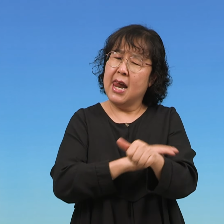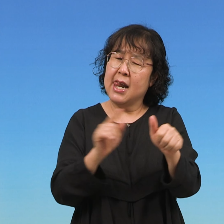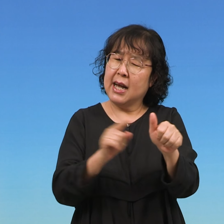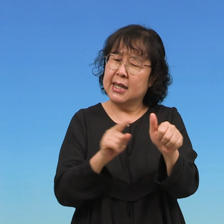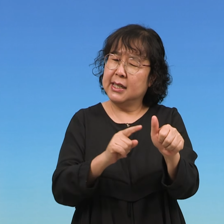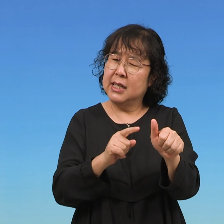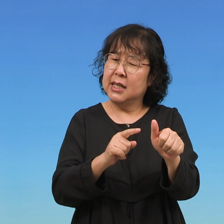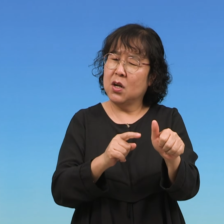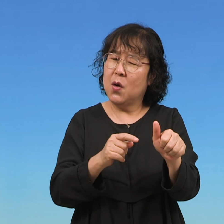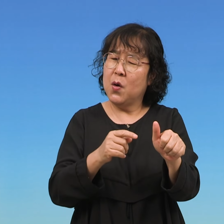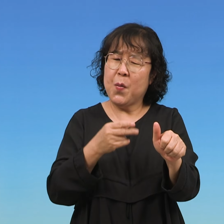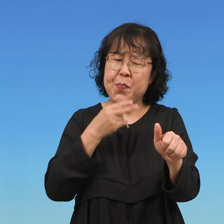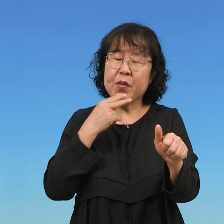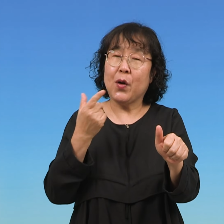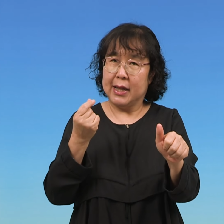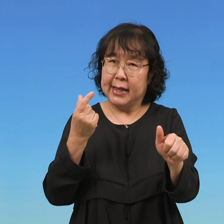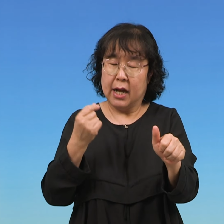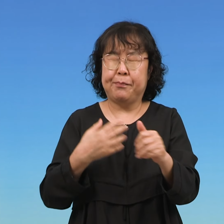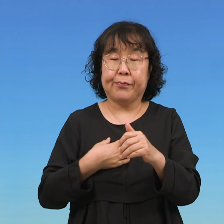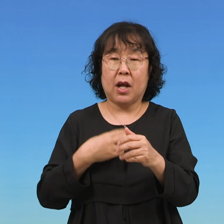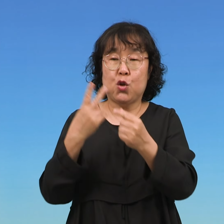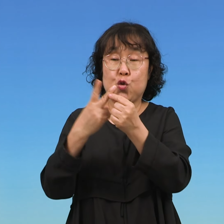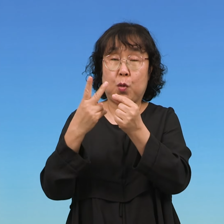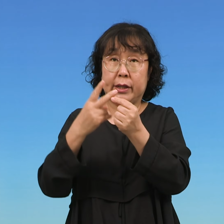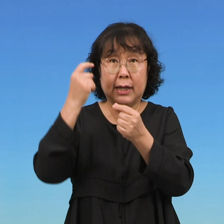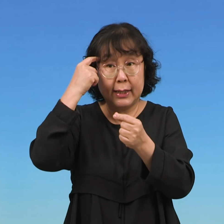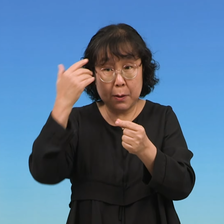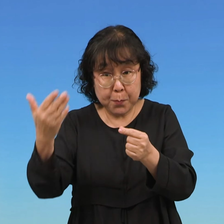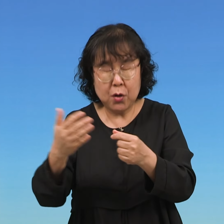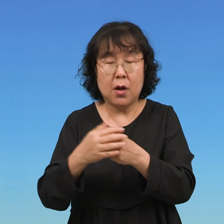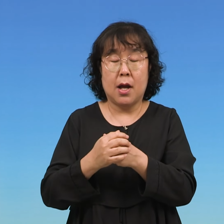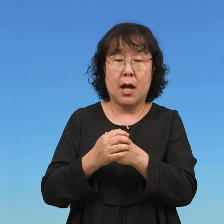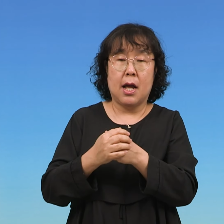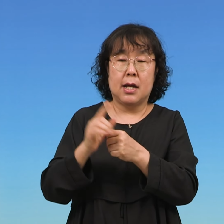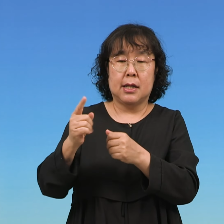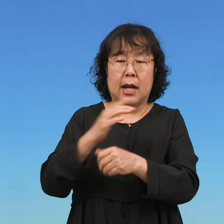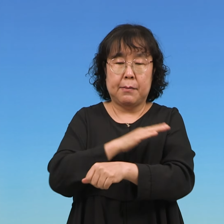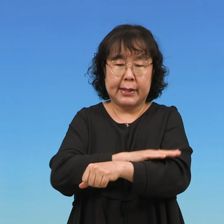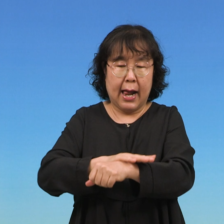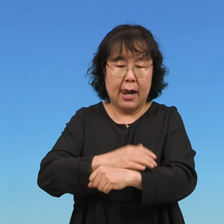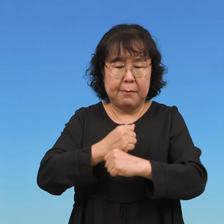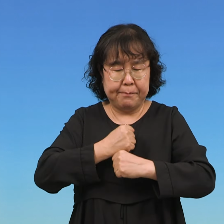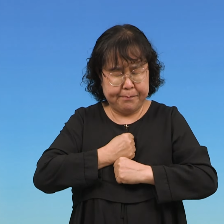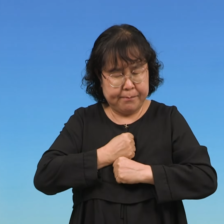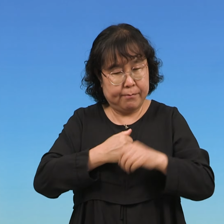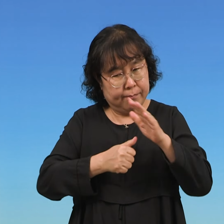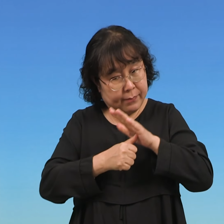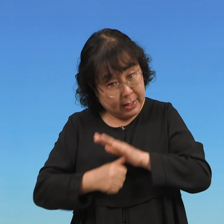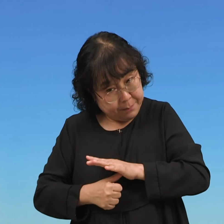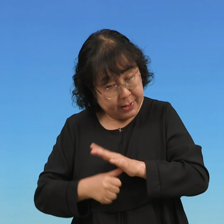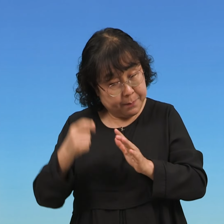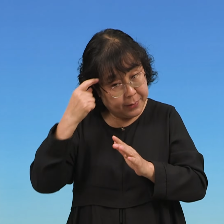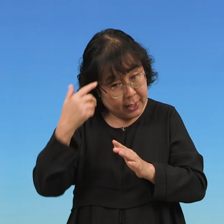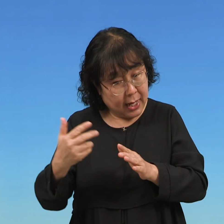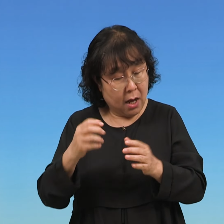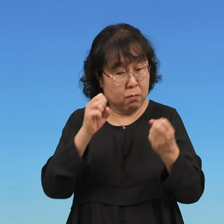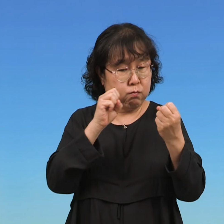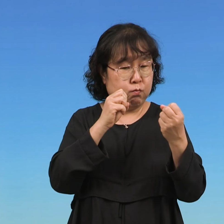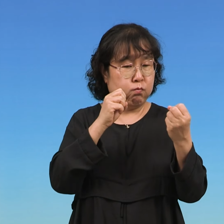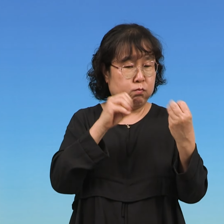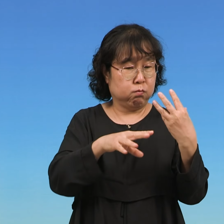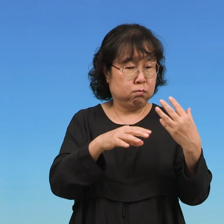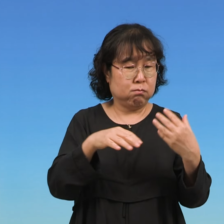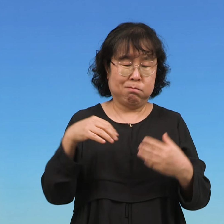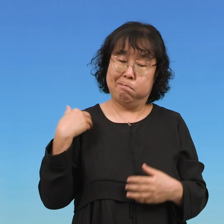수 있다고 생각하지 않음 그다음 질문 이분은 신중하고 잘 참는 성격입니까 대답